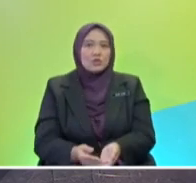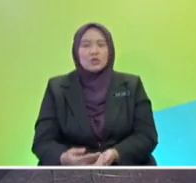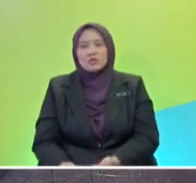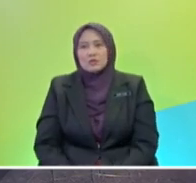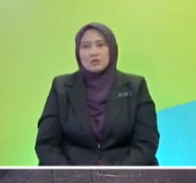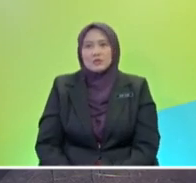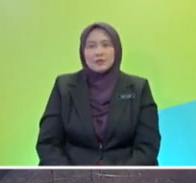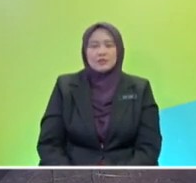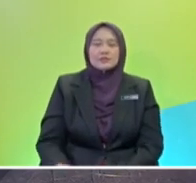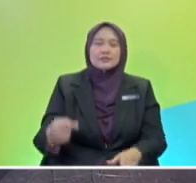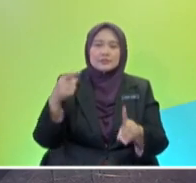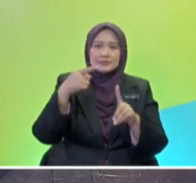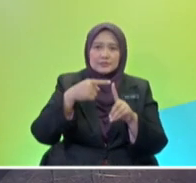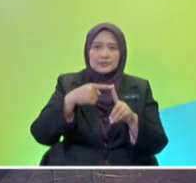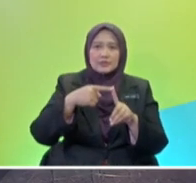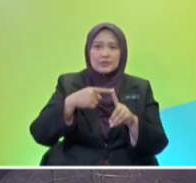bentuk